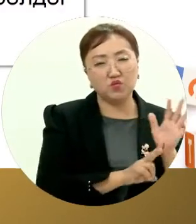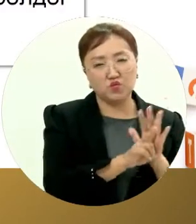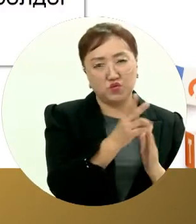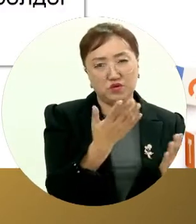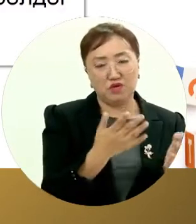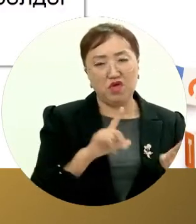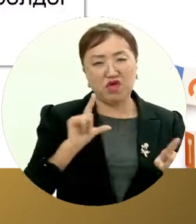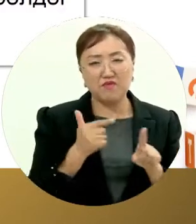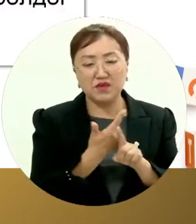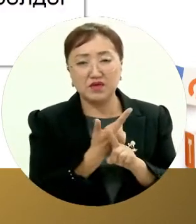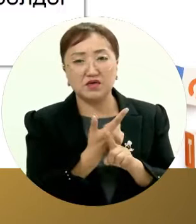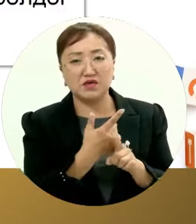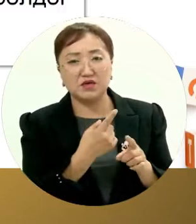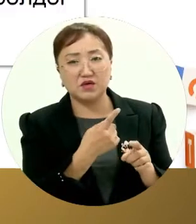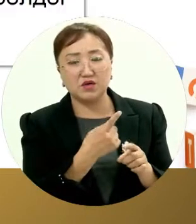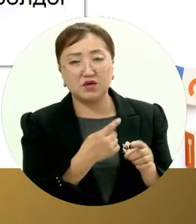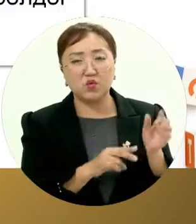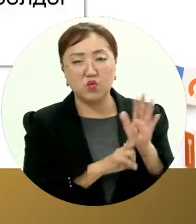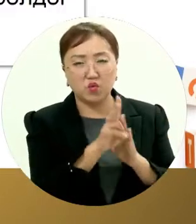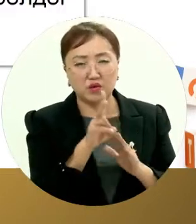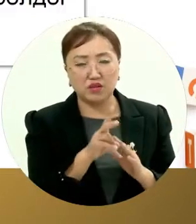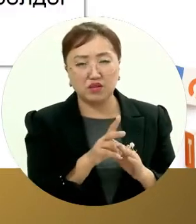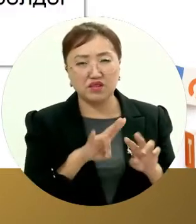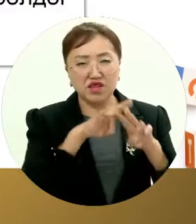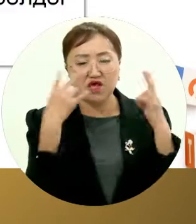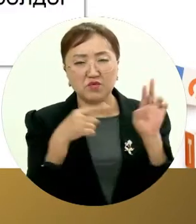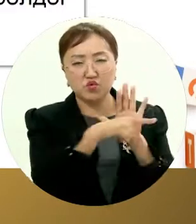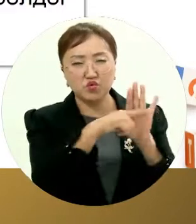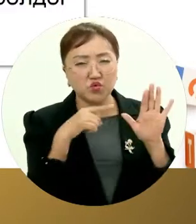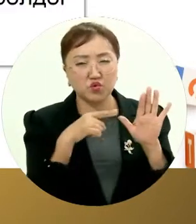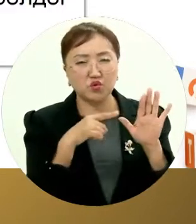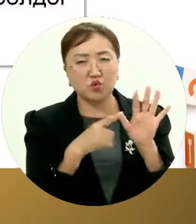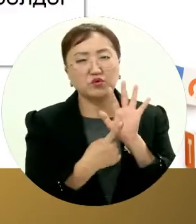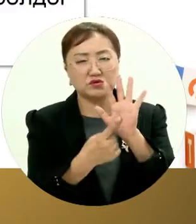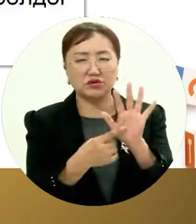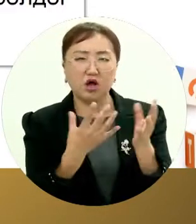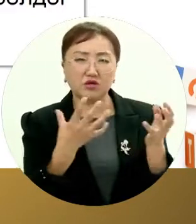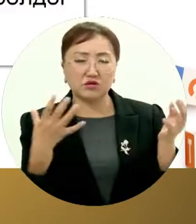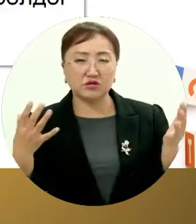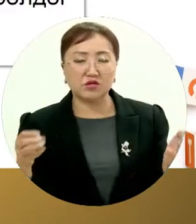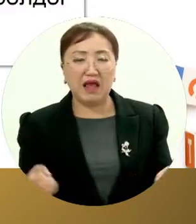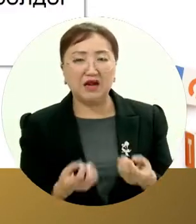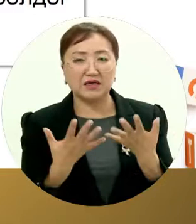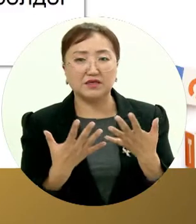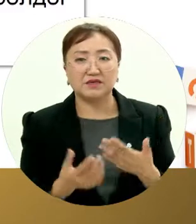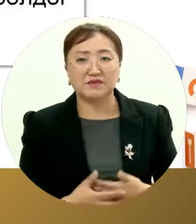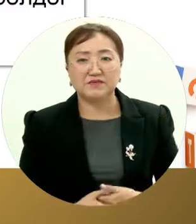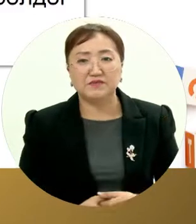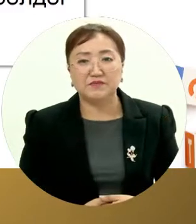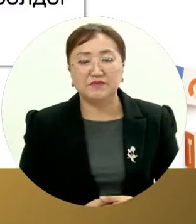үтсэн гэмт хэрэг үүснэ, нийгмийн сөрөг үзэгдлүүд олноор гарч ирдэг гэдгийг хүүхдүүд та нар бүгдээрээ мэдж